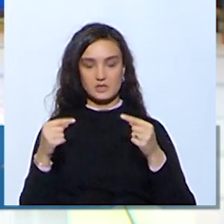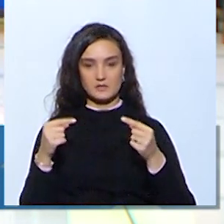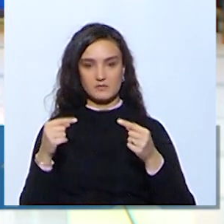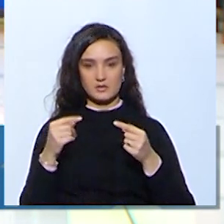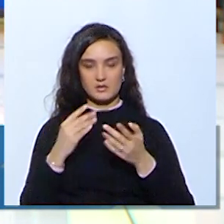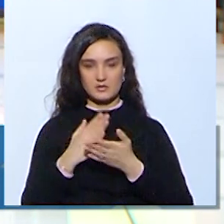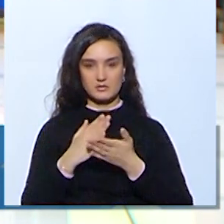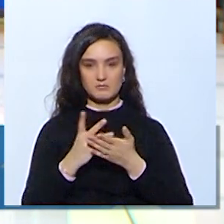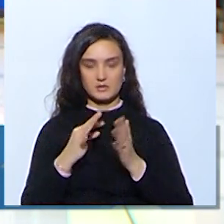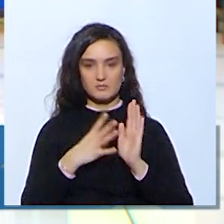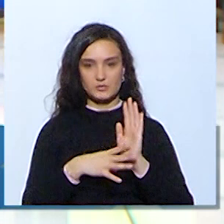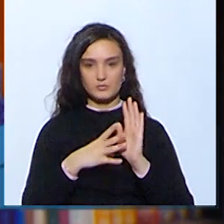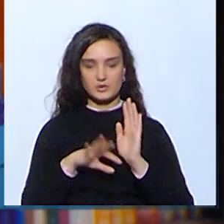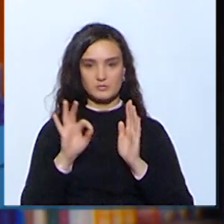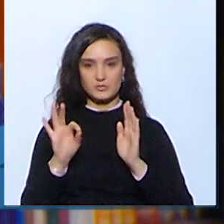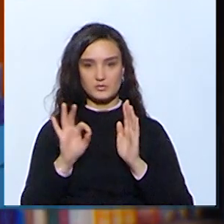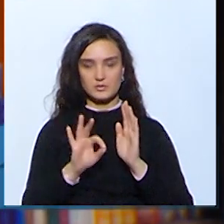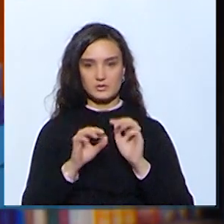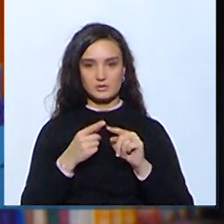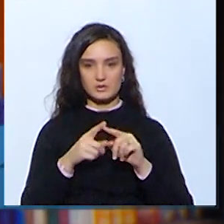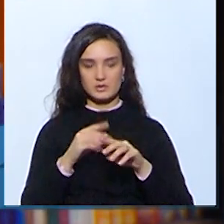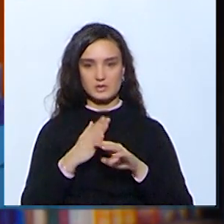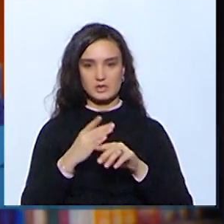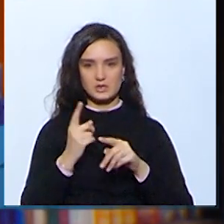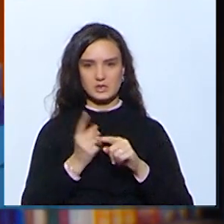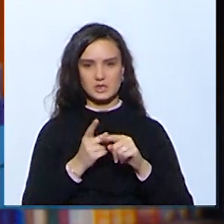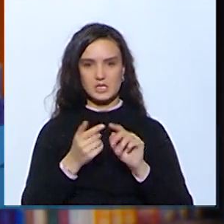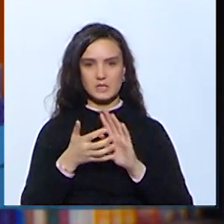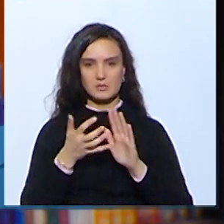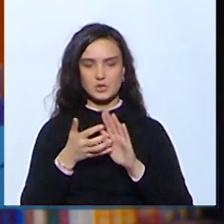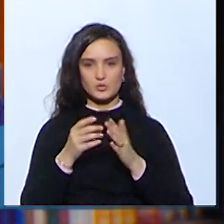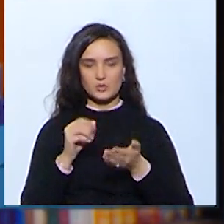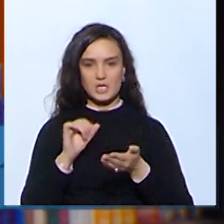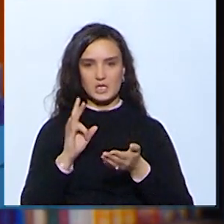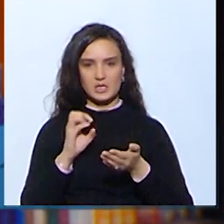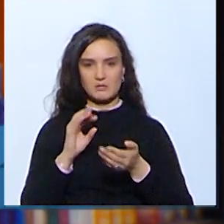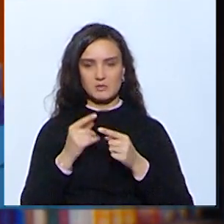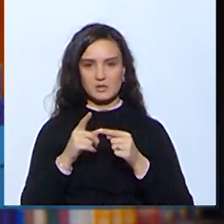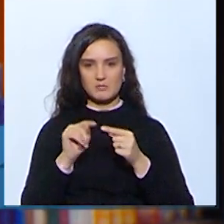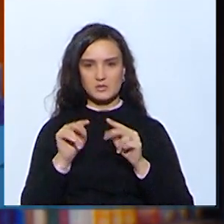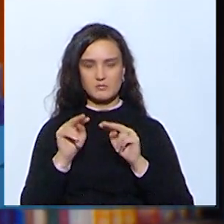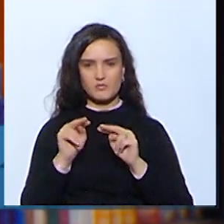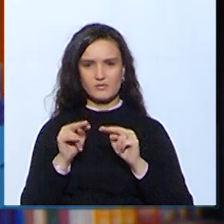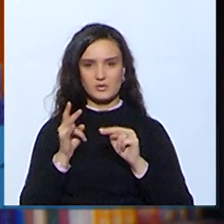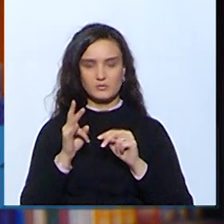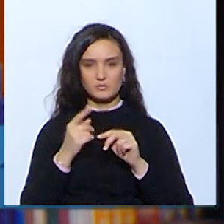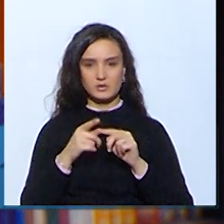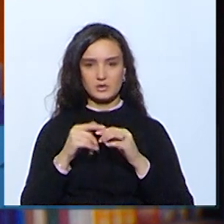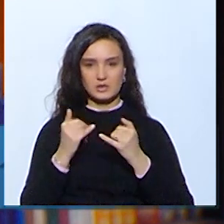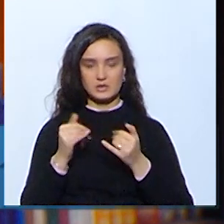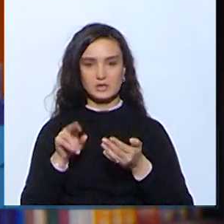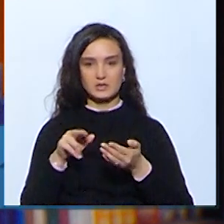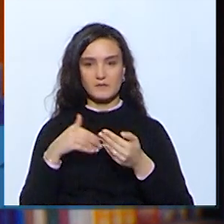ხასიათის არის, მაგრამ 90% ეს გახლავთ მაინც რკინა დეფიციტური ანემიები და ამას მოვლა უნდა. ეხლა